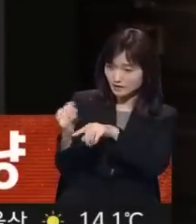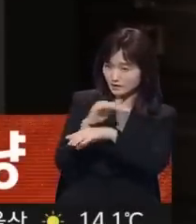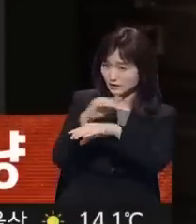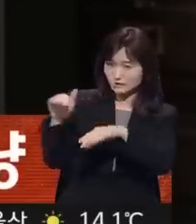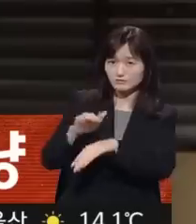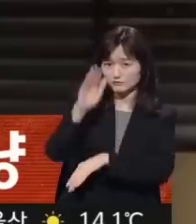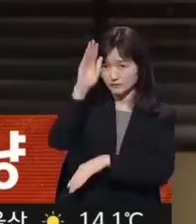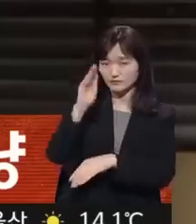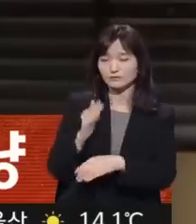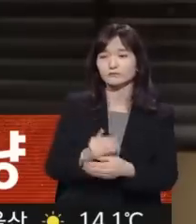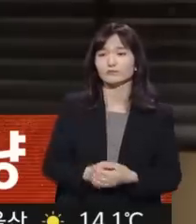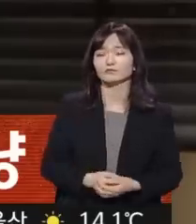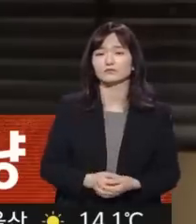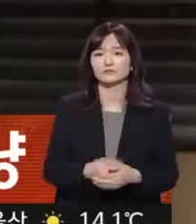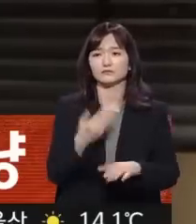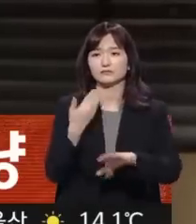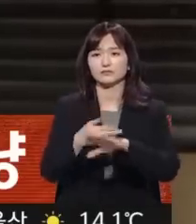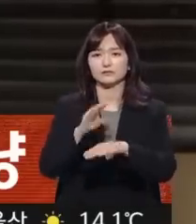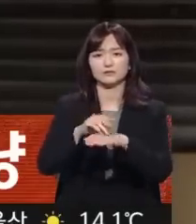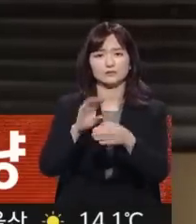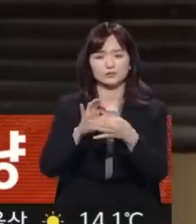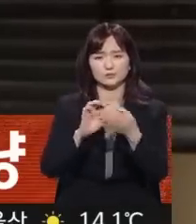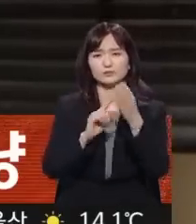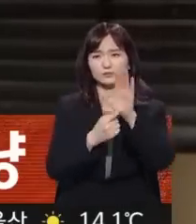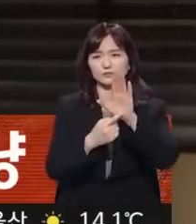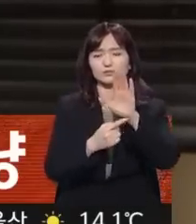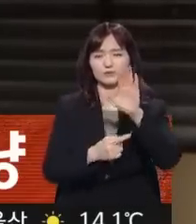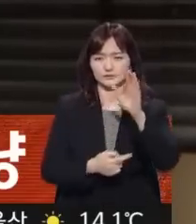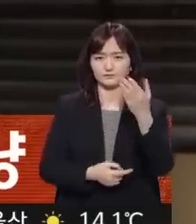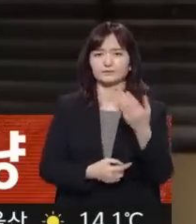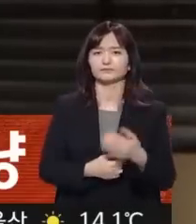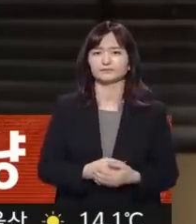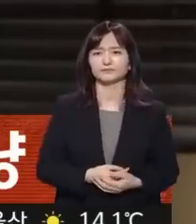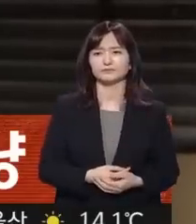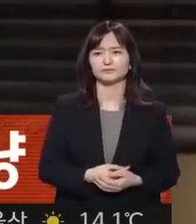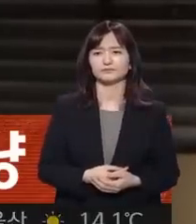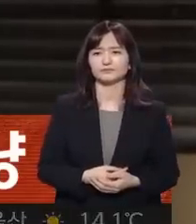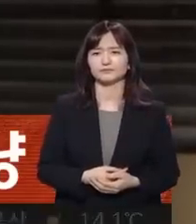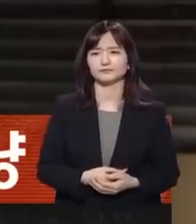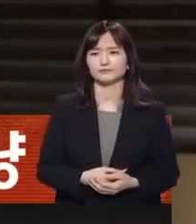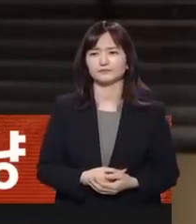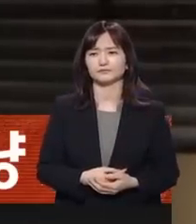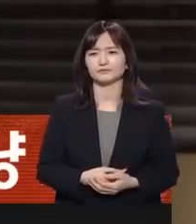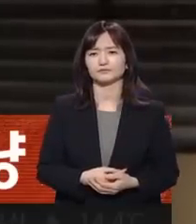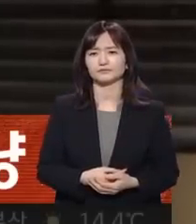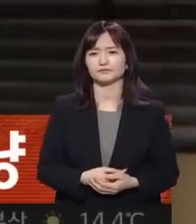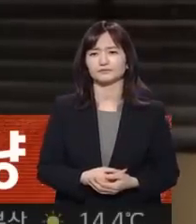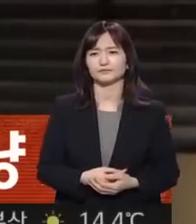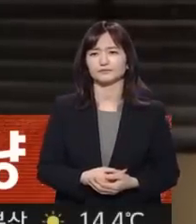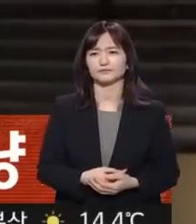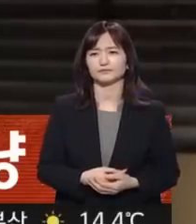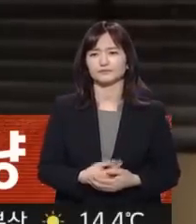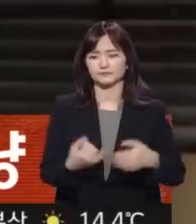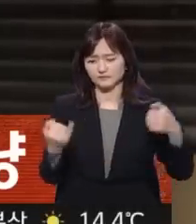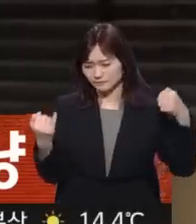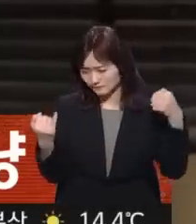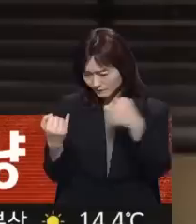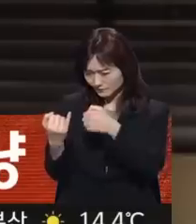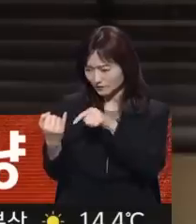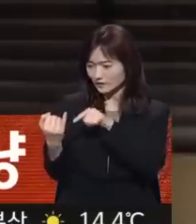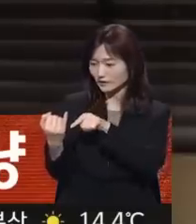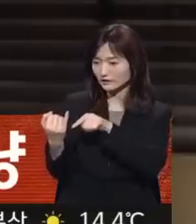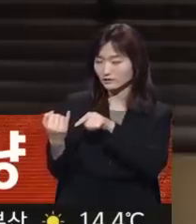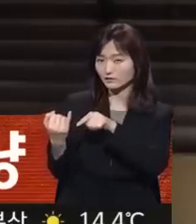뭐 다른 방송이나 통해서 공개가 좀 됐습니다. 그러다 보니까 이 가해했던 거로 추정되는 학생들이 이렇게 너 선 넘지